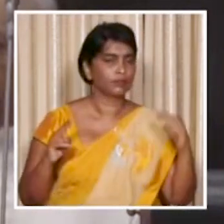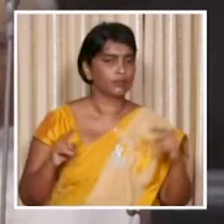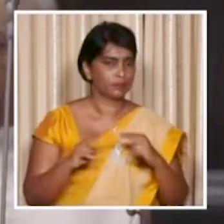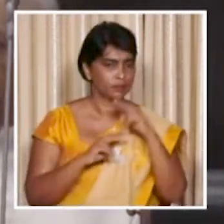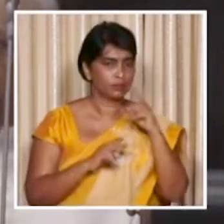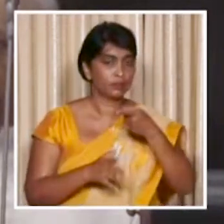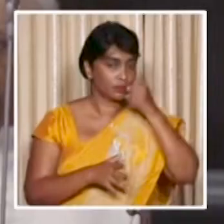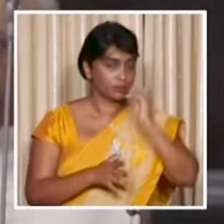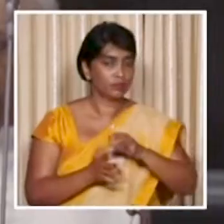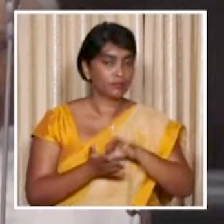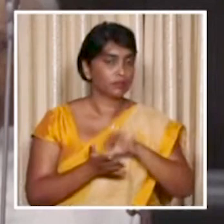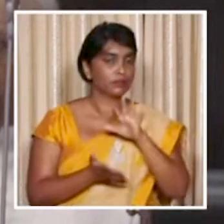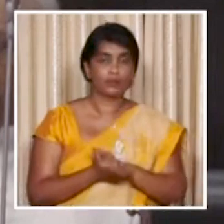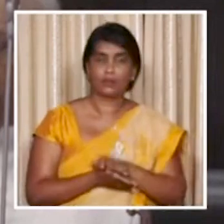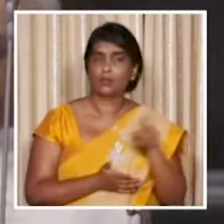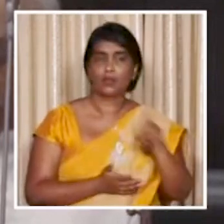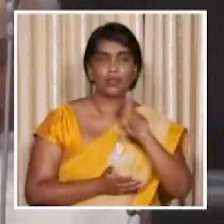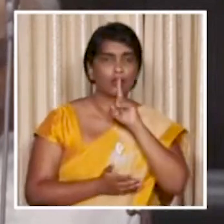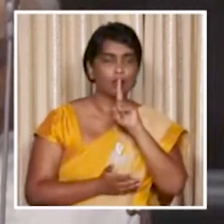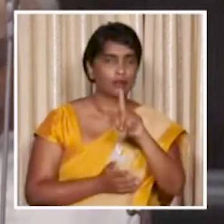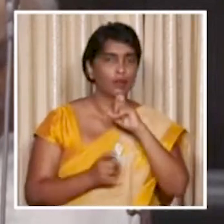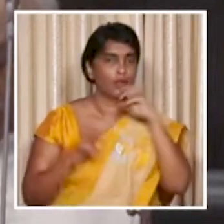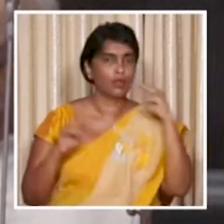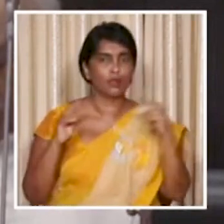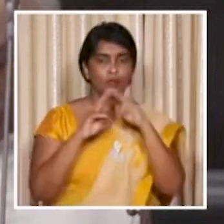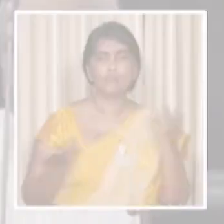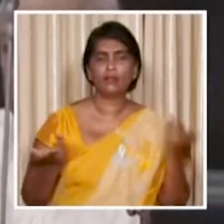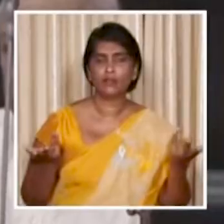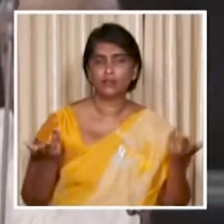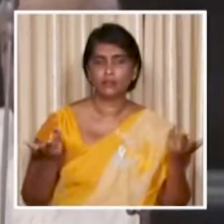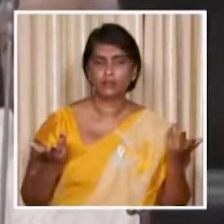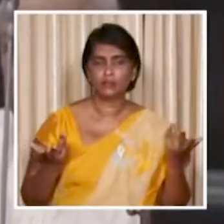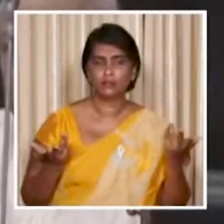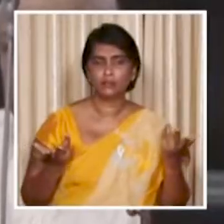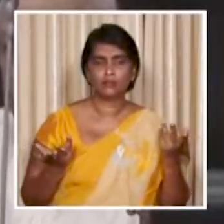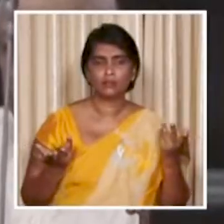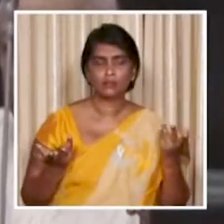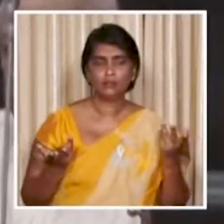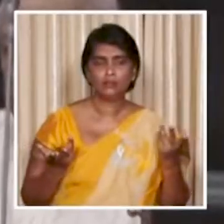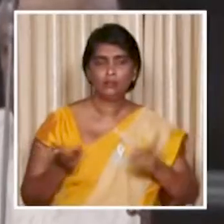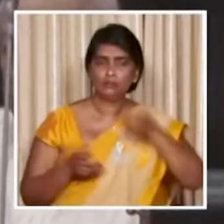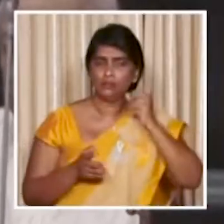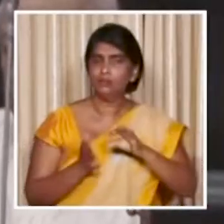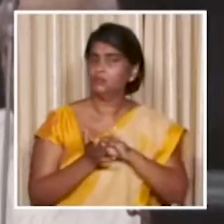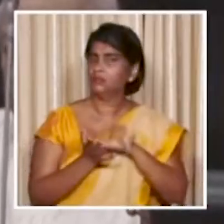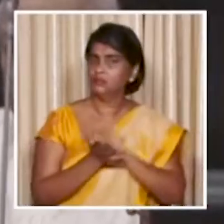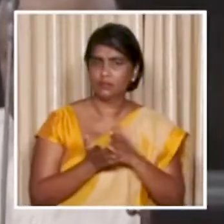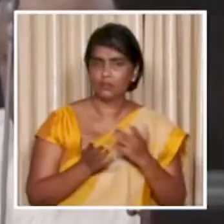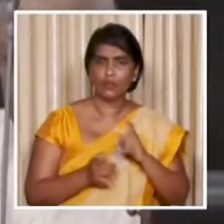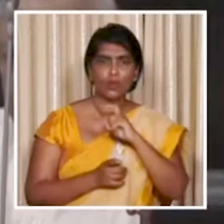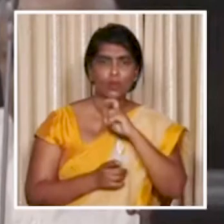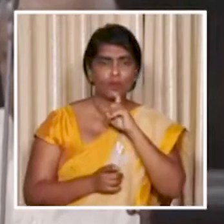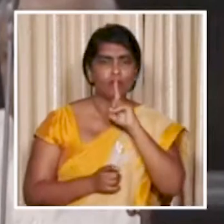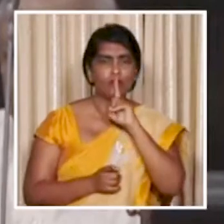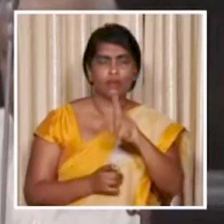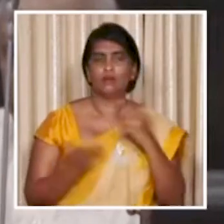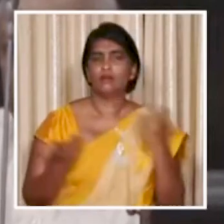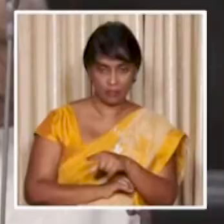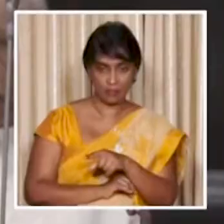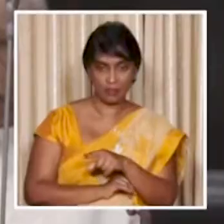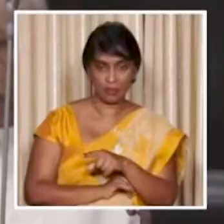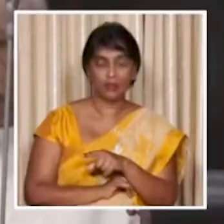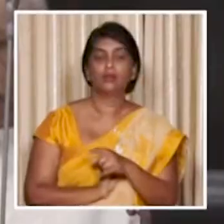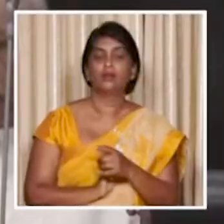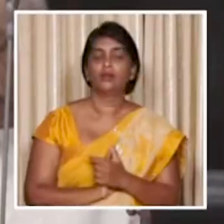ශ්‍රේෂ්ඨාධිකරණයේ තීන්දුව එහෙම තීන්දුවක් ශ්‍රේෂ්ඨාධිකරණයෙන් දීලා නැහැ. මැන්ඩම සාඥාව කුමනා නැත්නම් උසාවියට දෙන්න තීන්දුවක් නැහැ. ඊට